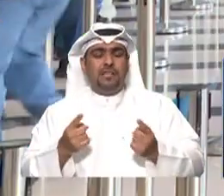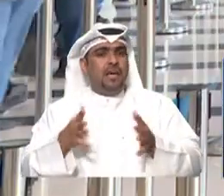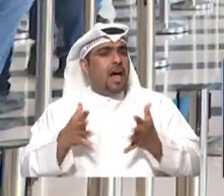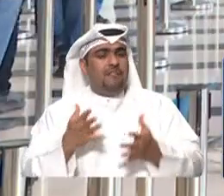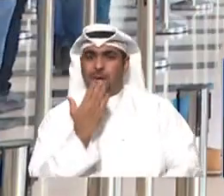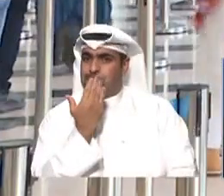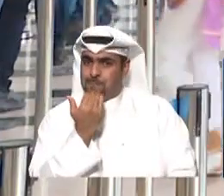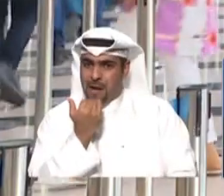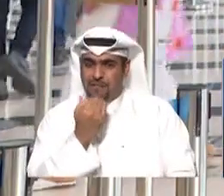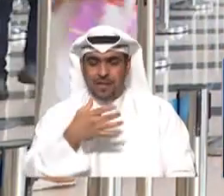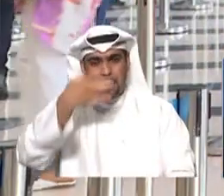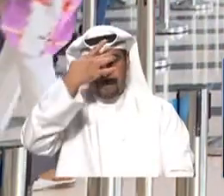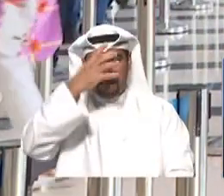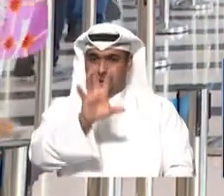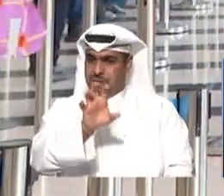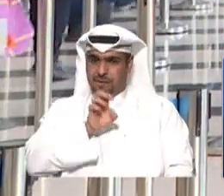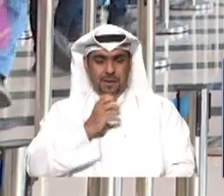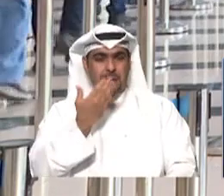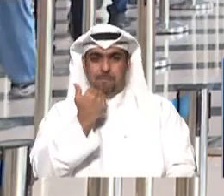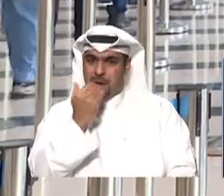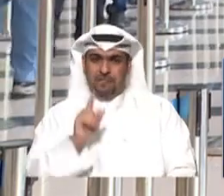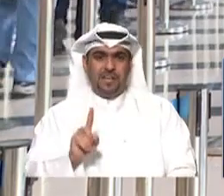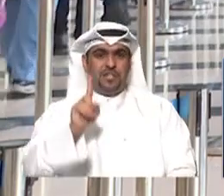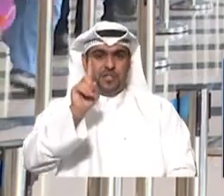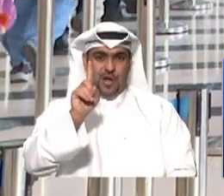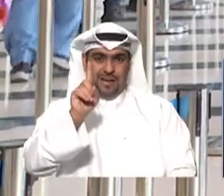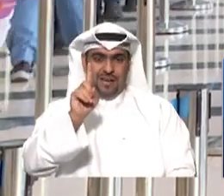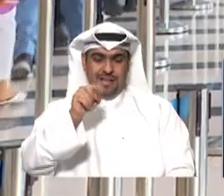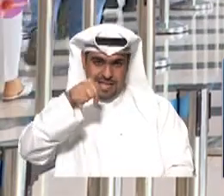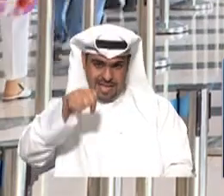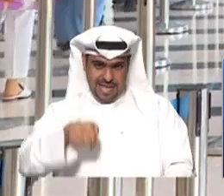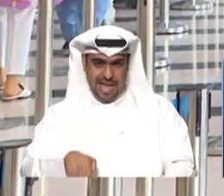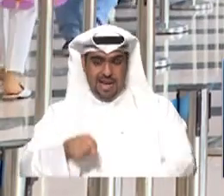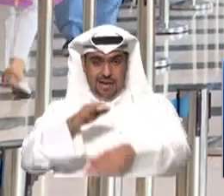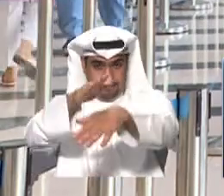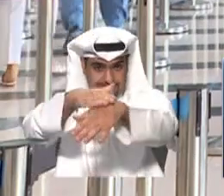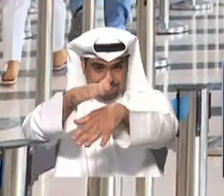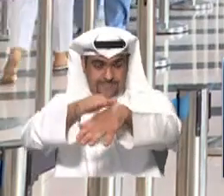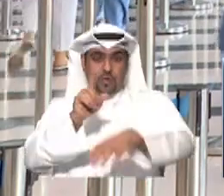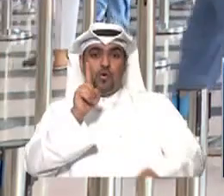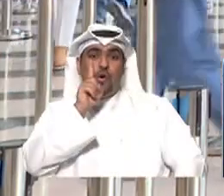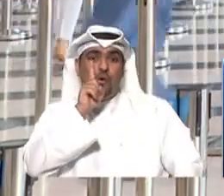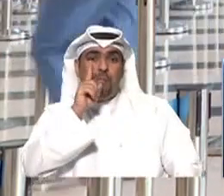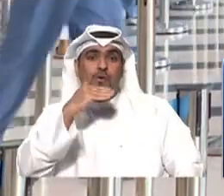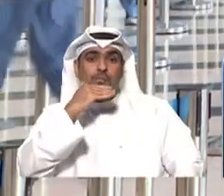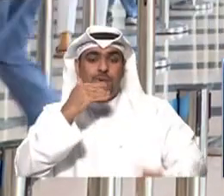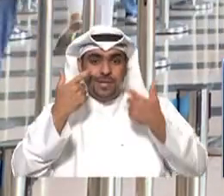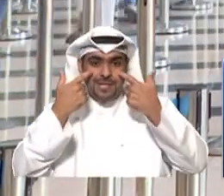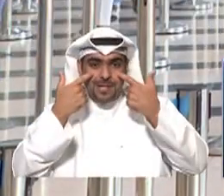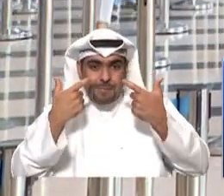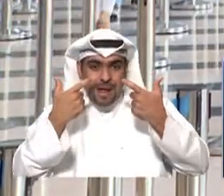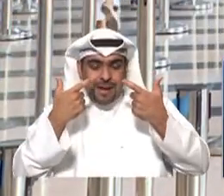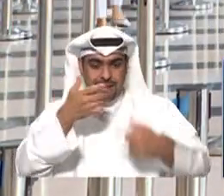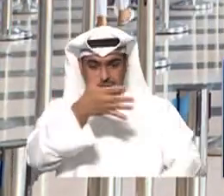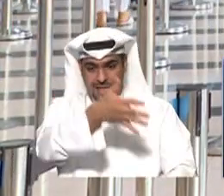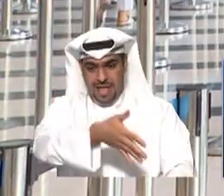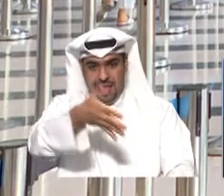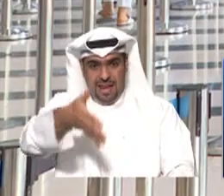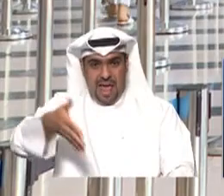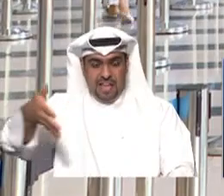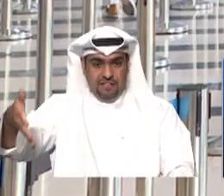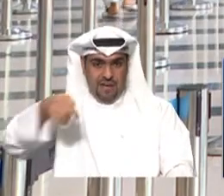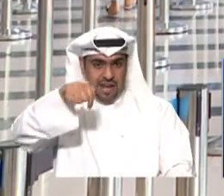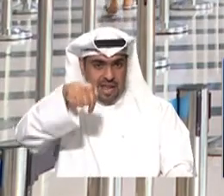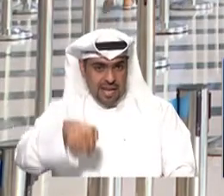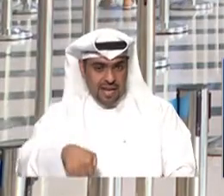مناعة الطفل عن طريق الأكل الصحي المتوازن الغني بالفيتامينات والمعادن، عن طريق الحرص على فترات من النوم والراحة